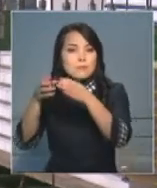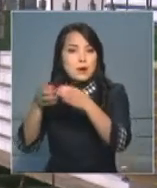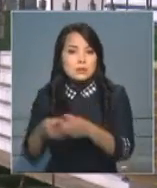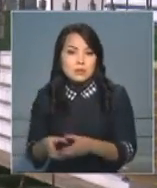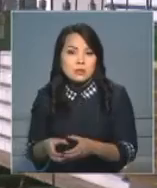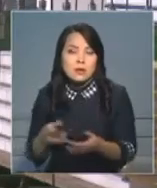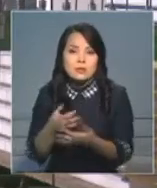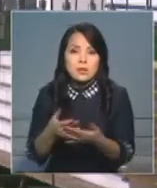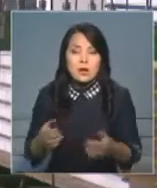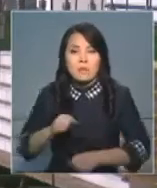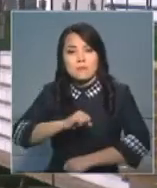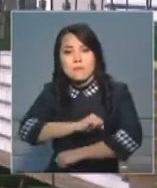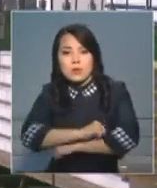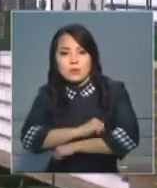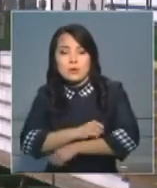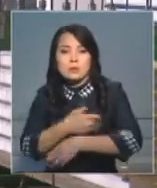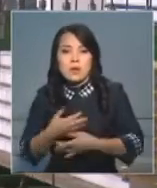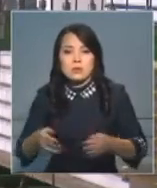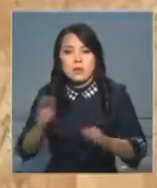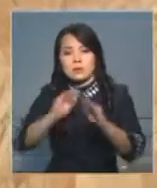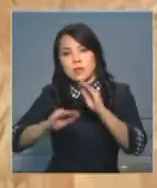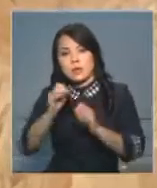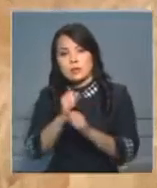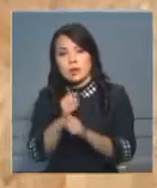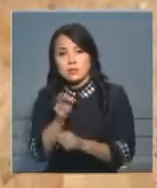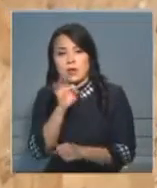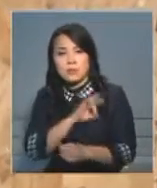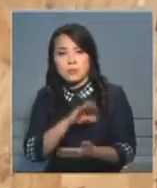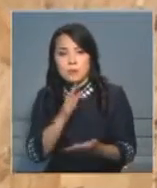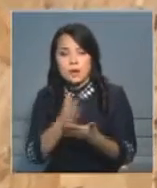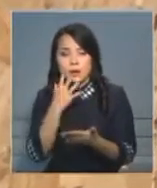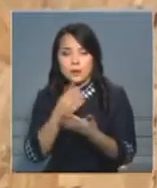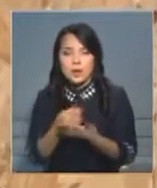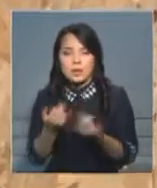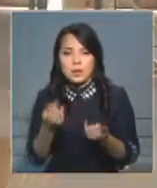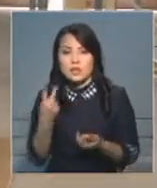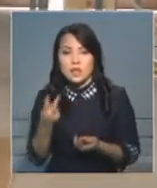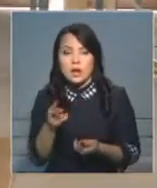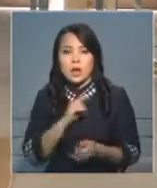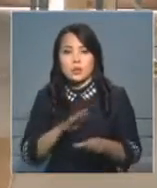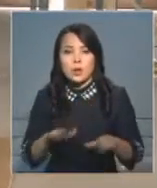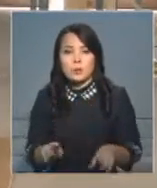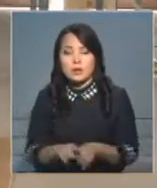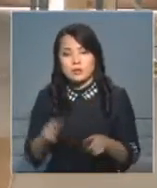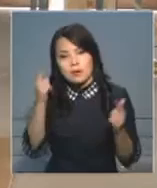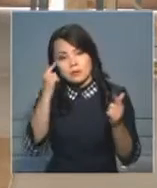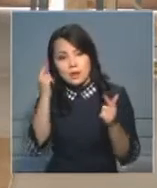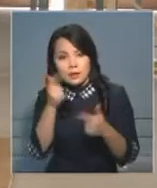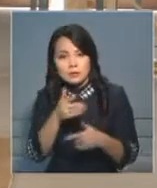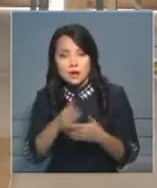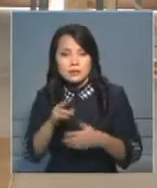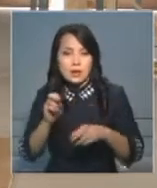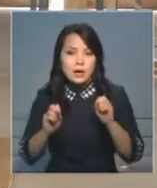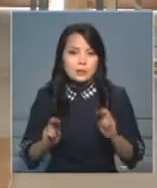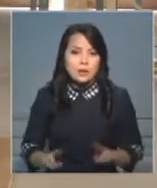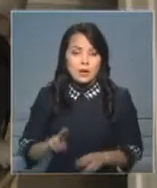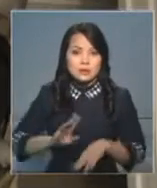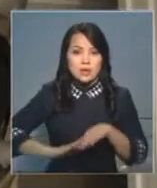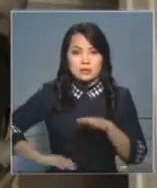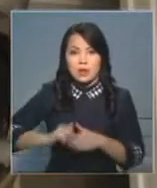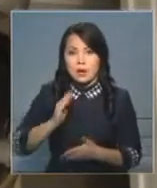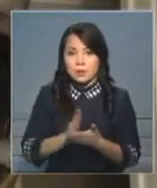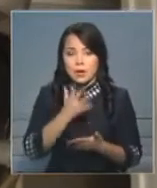складтар, сондай нелерді құрылыс пайдаланамыз. Бұл екі кәсіпорында өз ісінің білгірі кәсіби мамандарымен мақтана